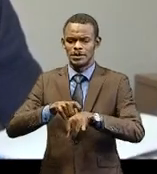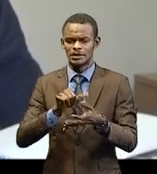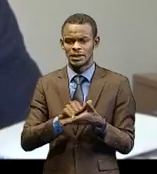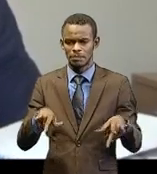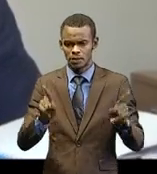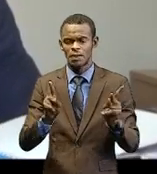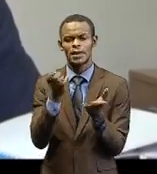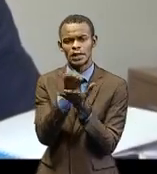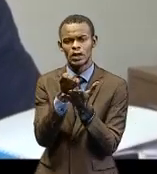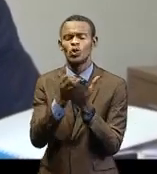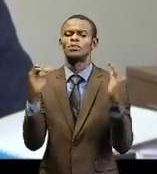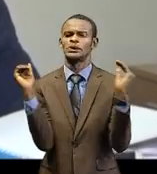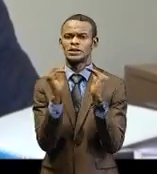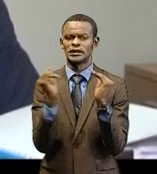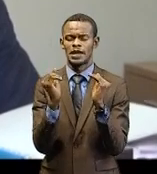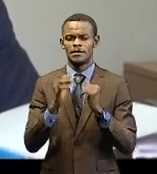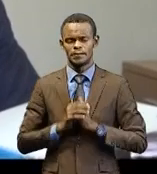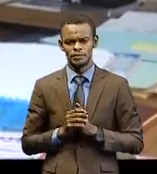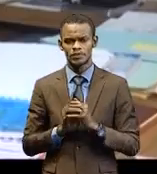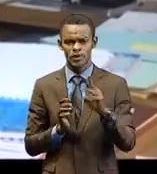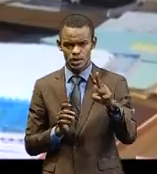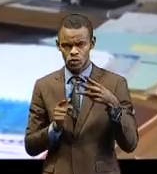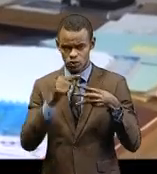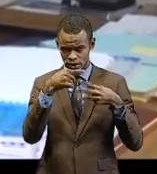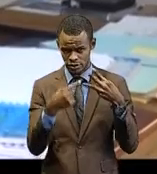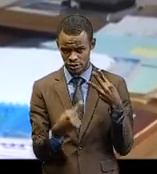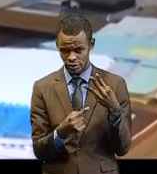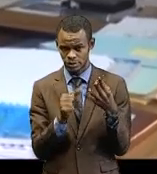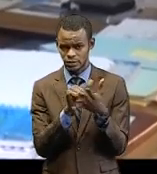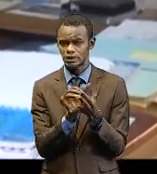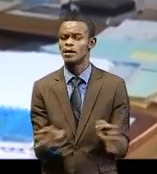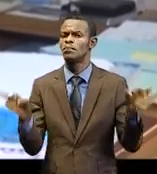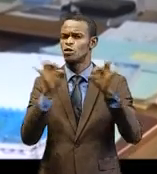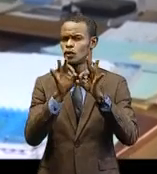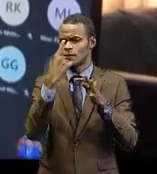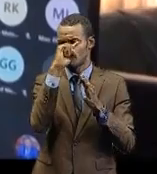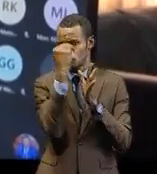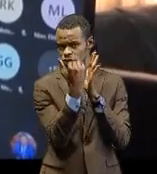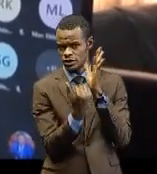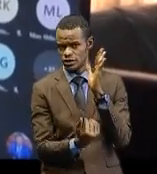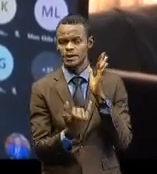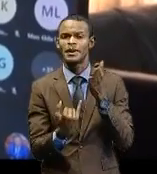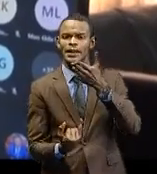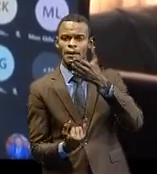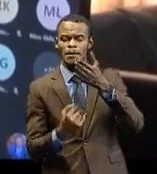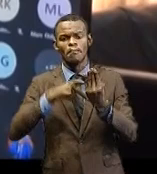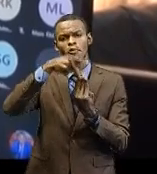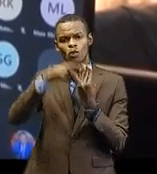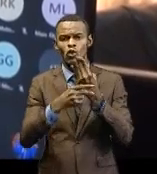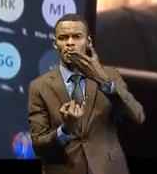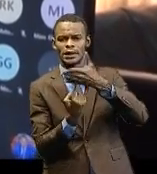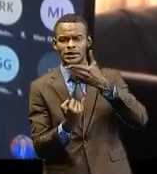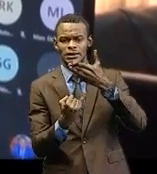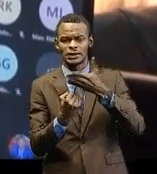l'économie nationale. Trois étapes sont prises en compte dans la schématisation de l'industrialisation de la